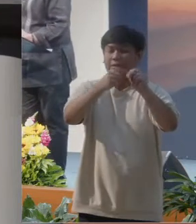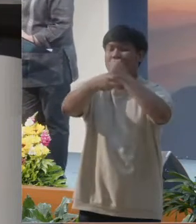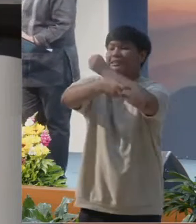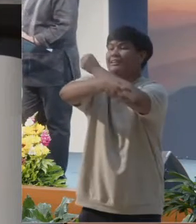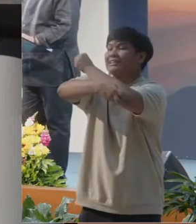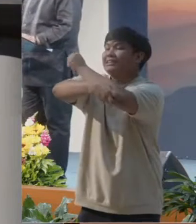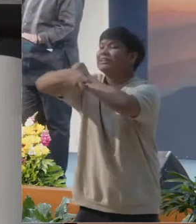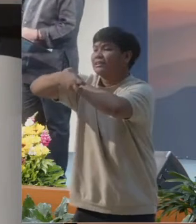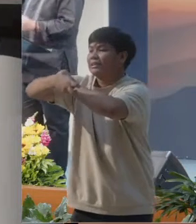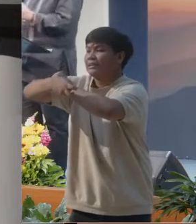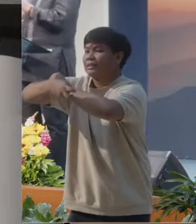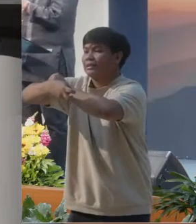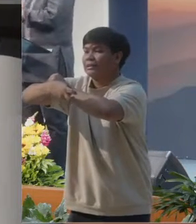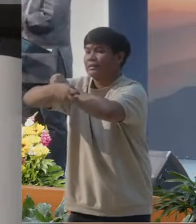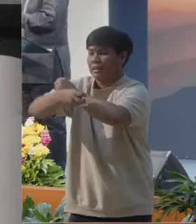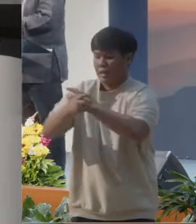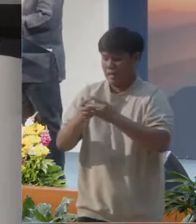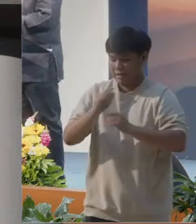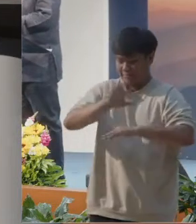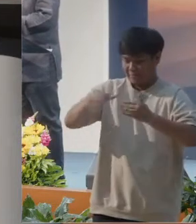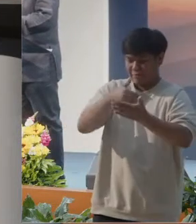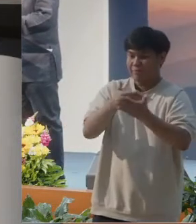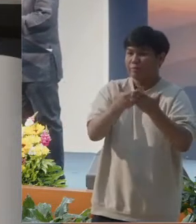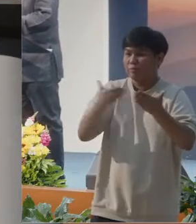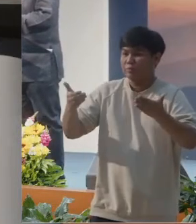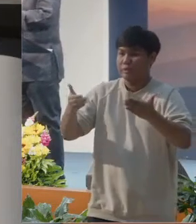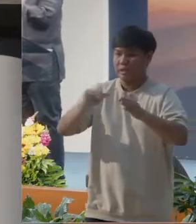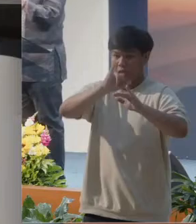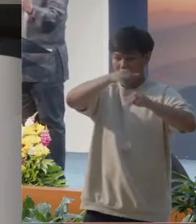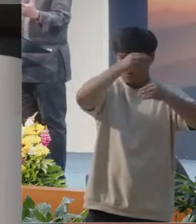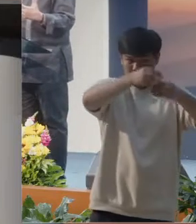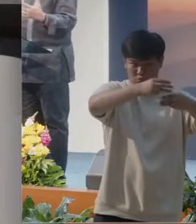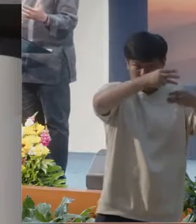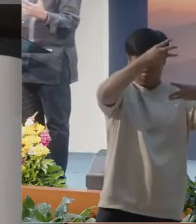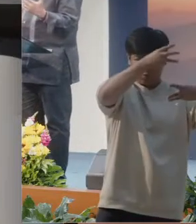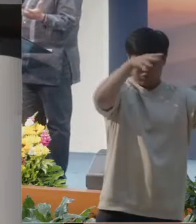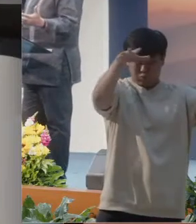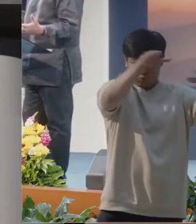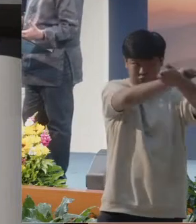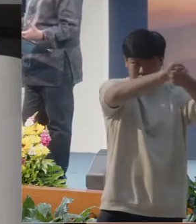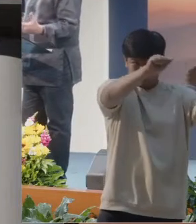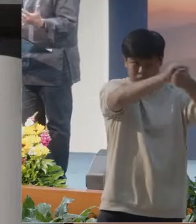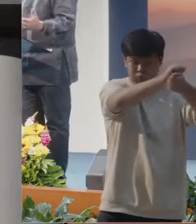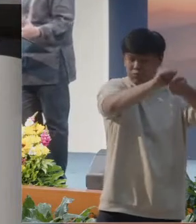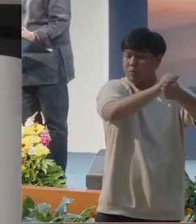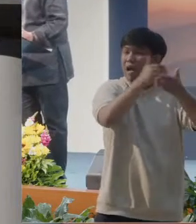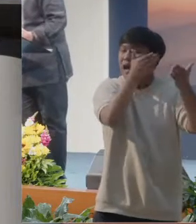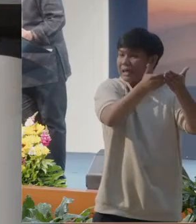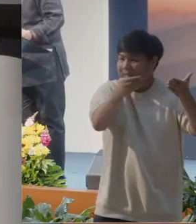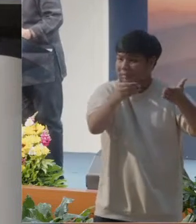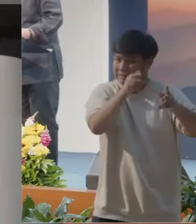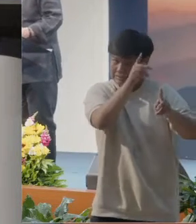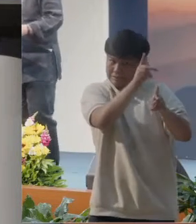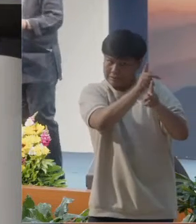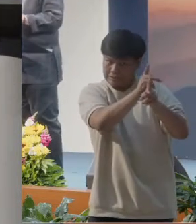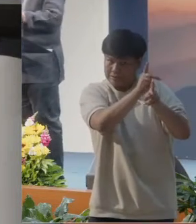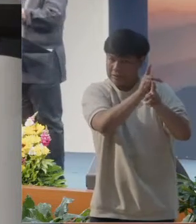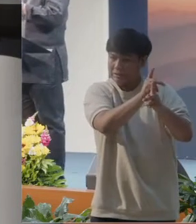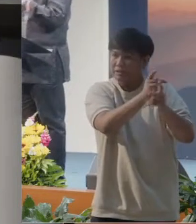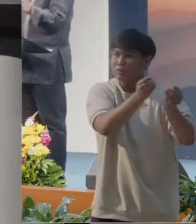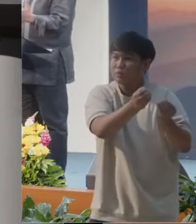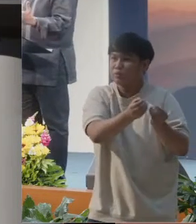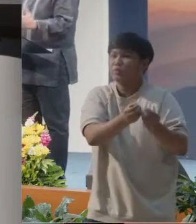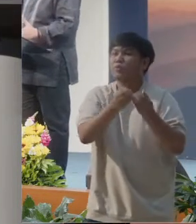sinumpang bagay o itinalagang bagay. Sa pagkakaliwat po sa iba't ibang mga Bibles, lalo na sa Ingles, mayroon pong